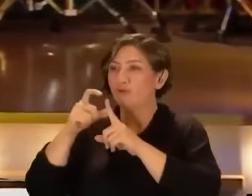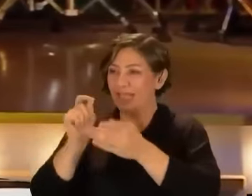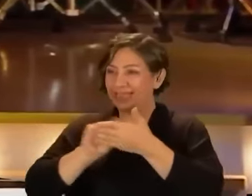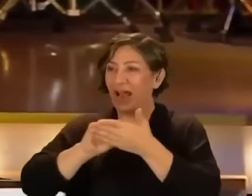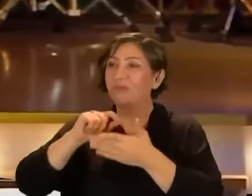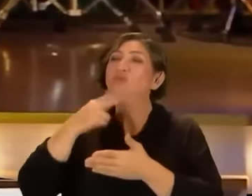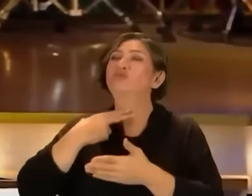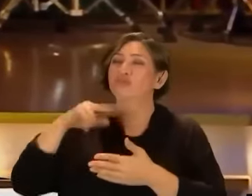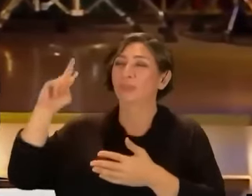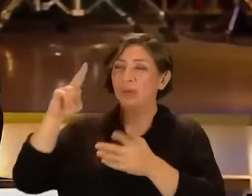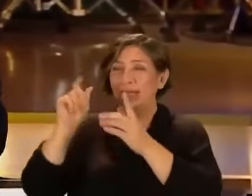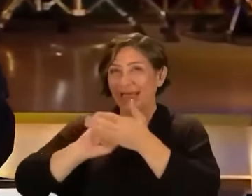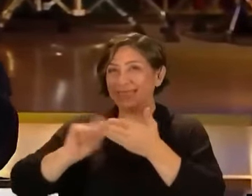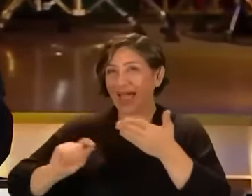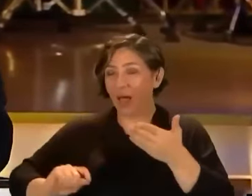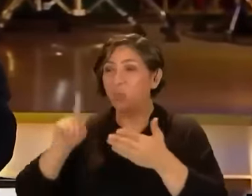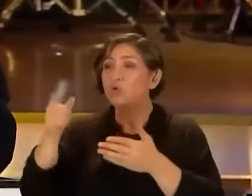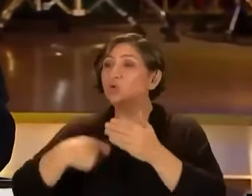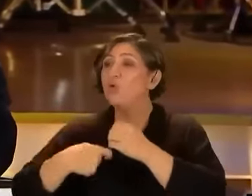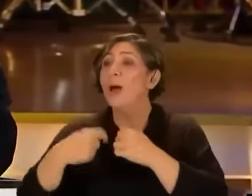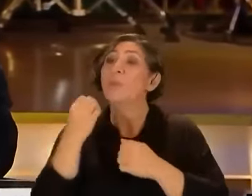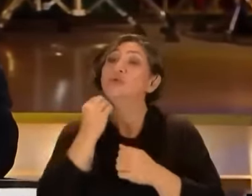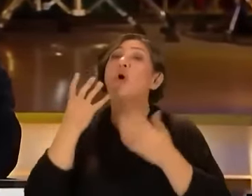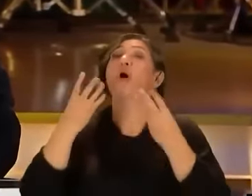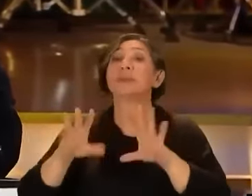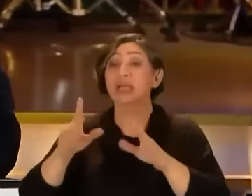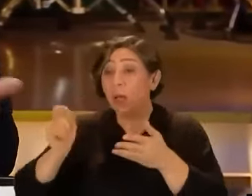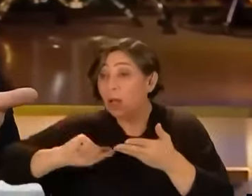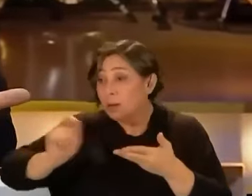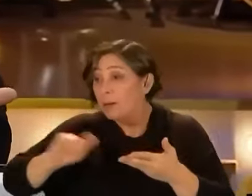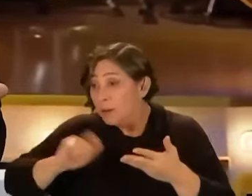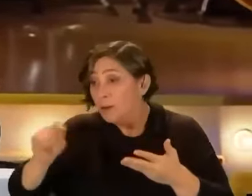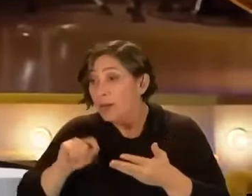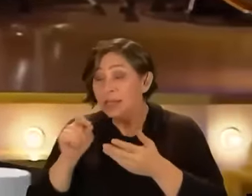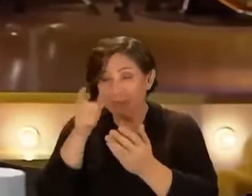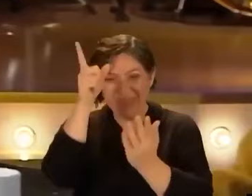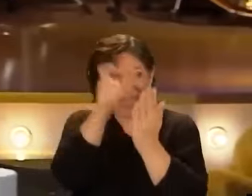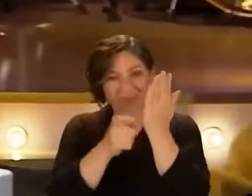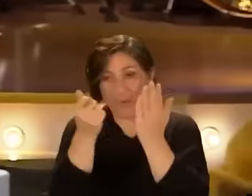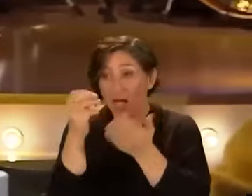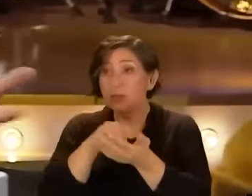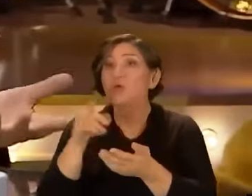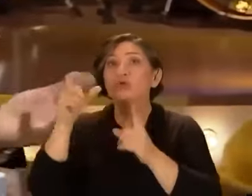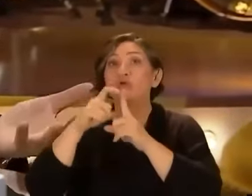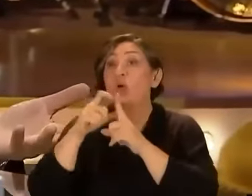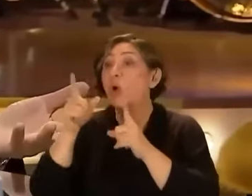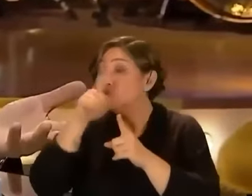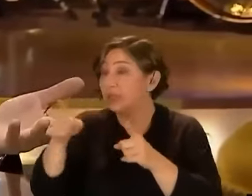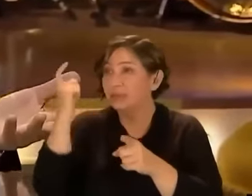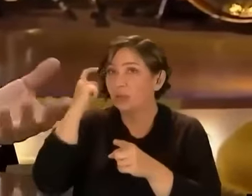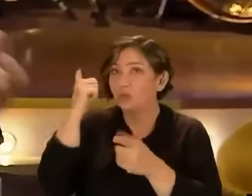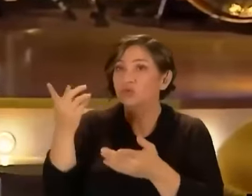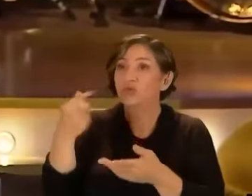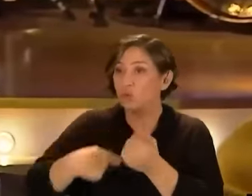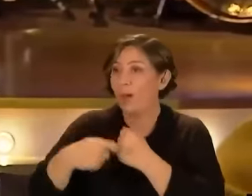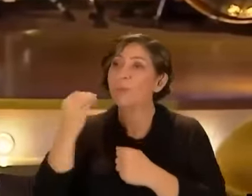olmasaydı, böyle şey gibi yazmasaydı diye sayfa başı para alarak, Dostoyevski'yi de o yüzden tanıyoruz